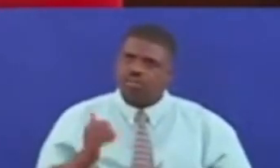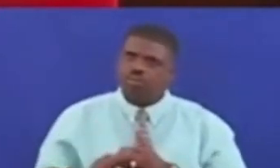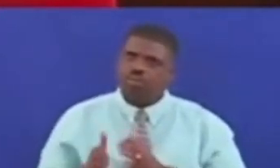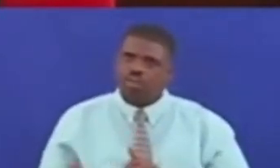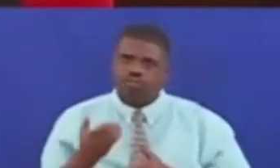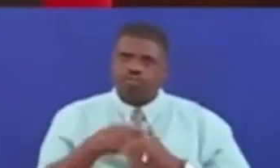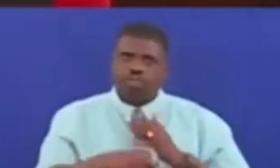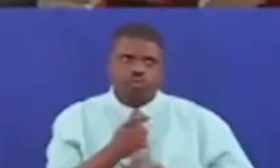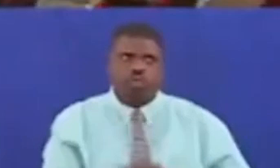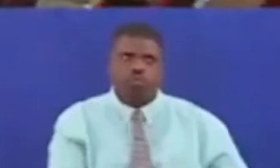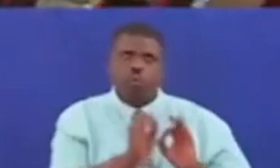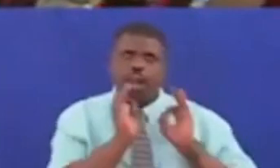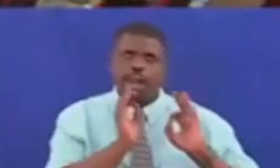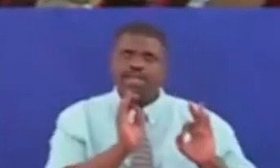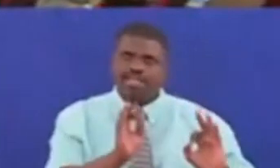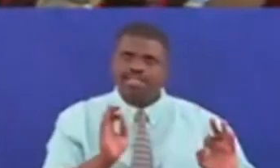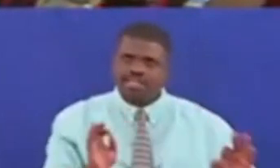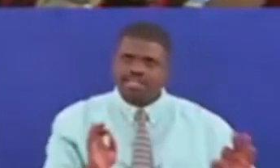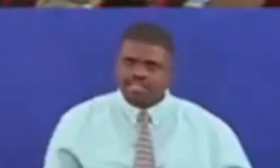quality.